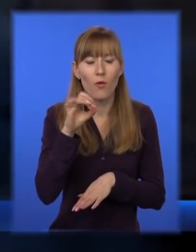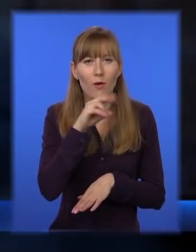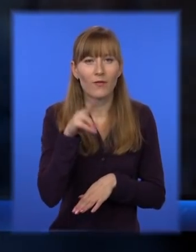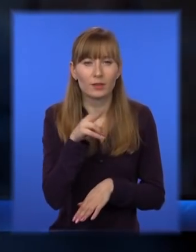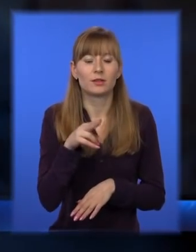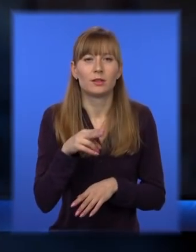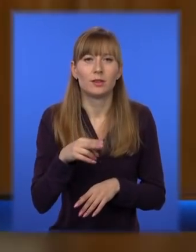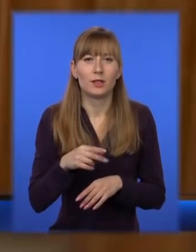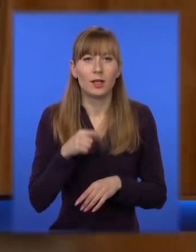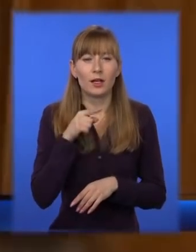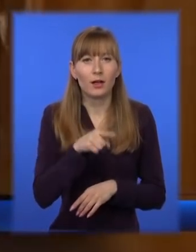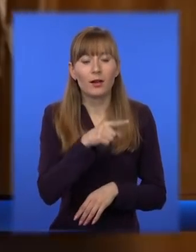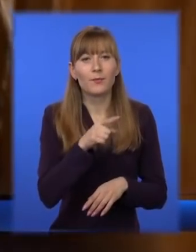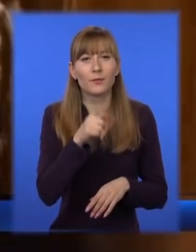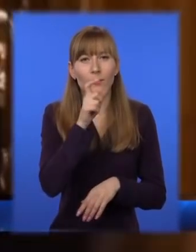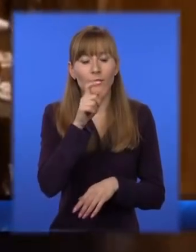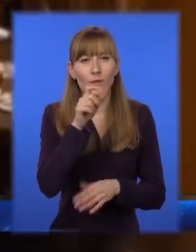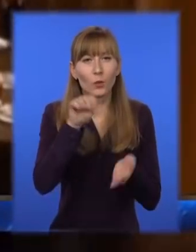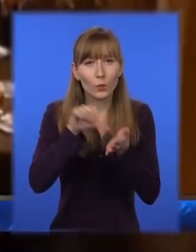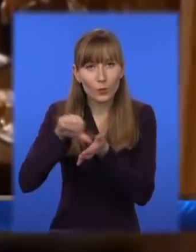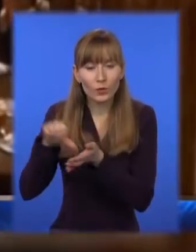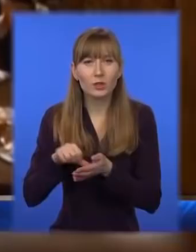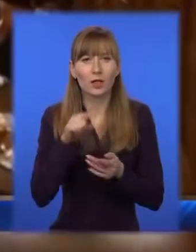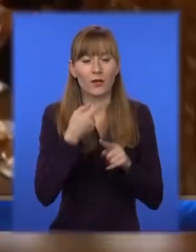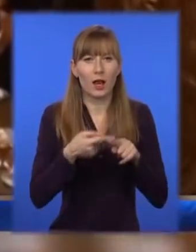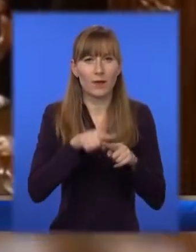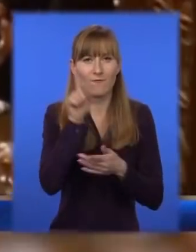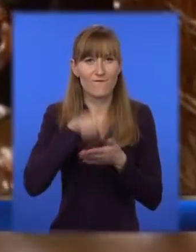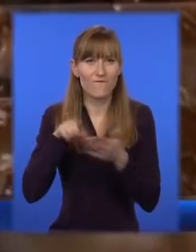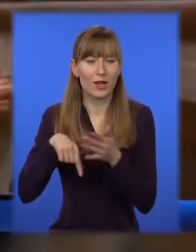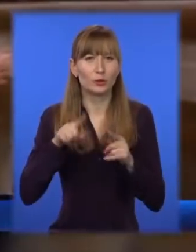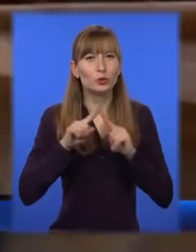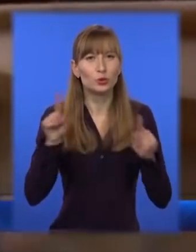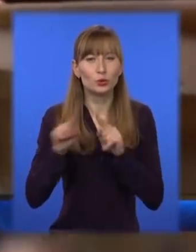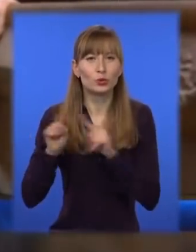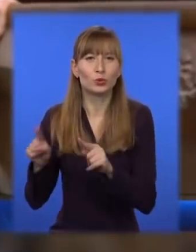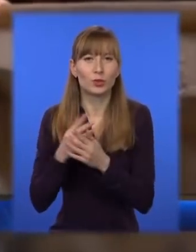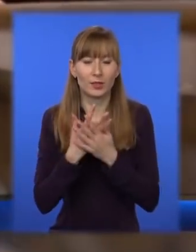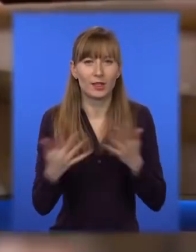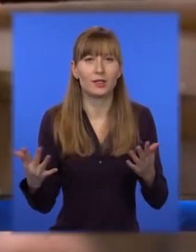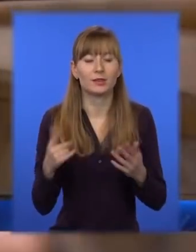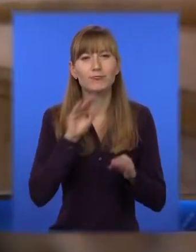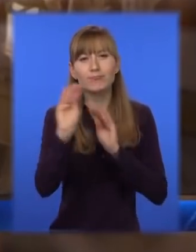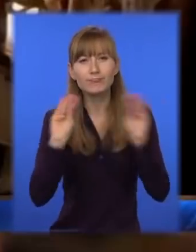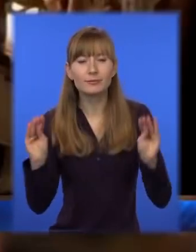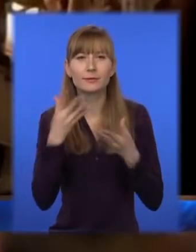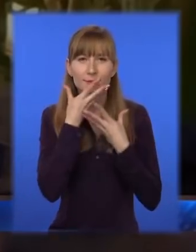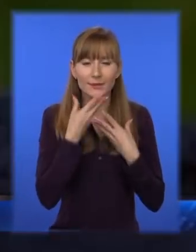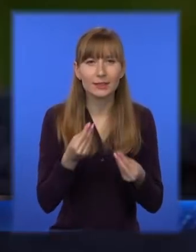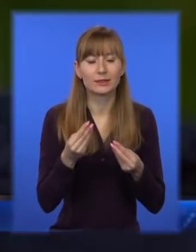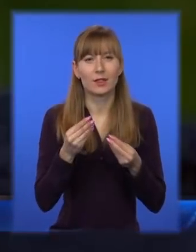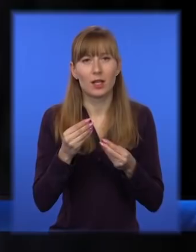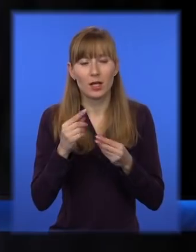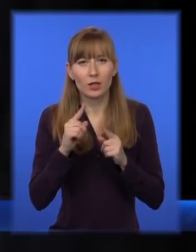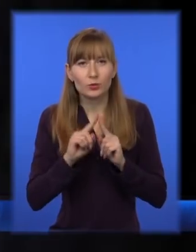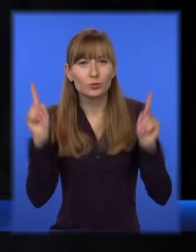казкова атмосфера. Головне те, що герої не перестають вірити у диво з першої до останньої частини. Ошатно вбрана зала, дивні